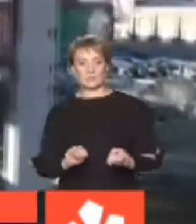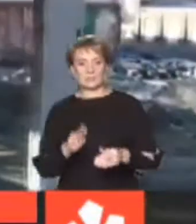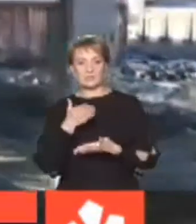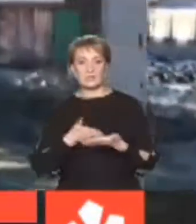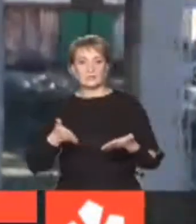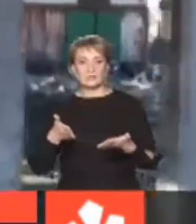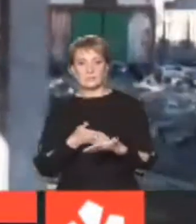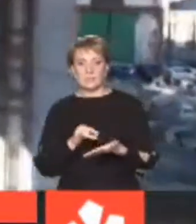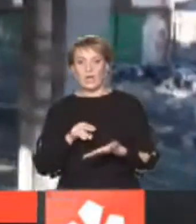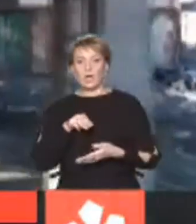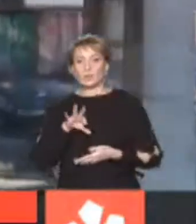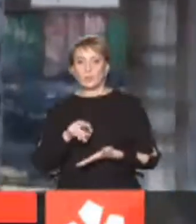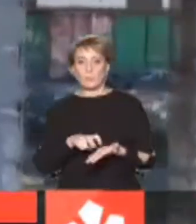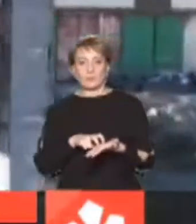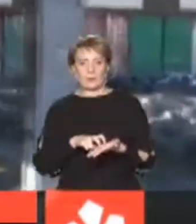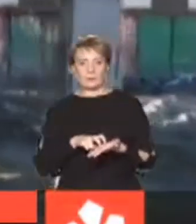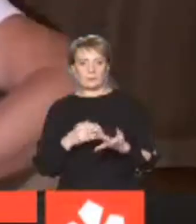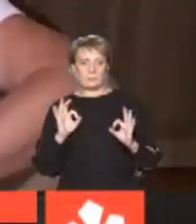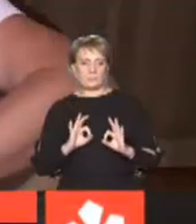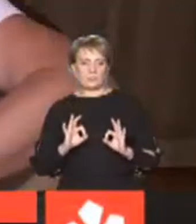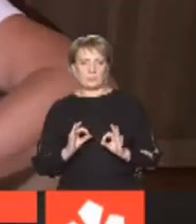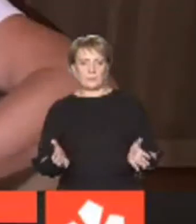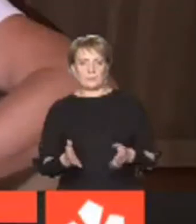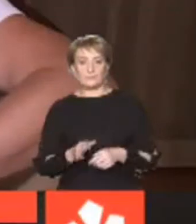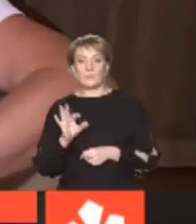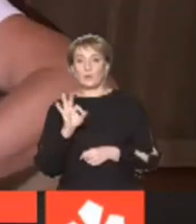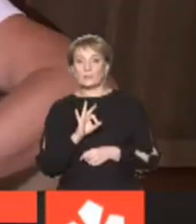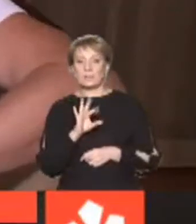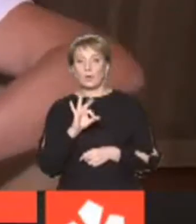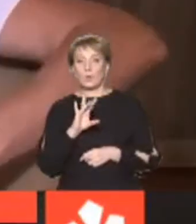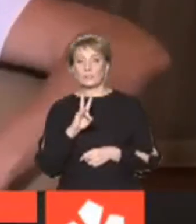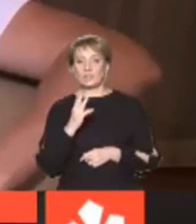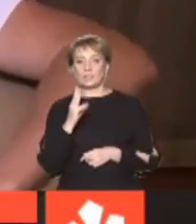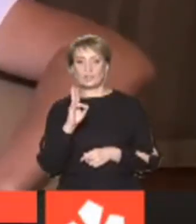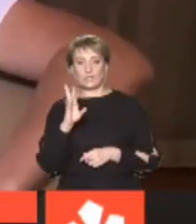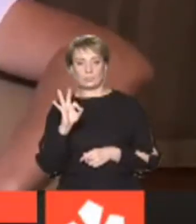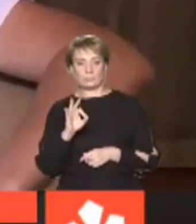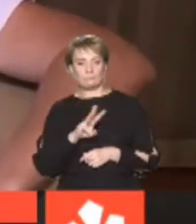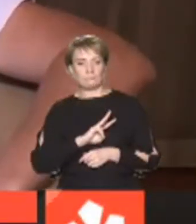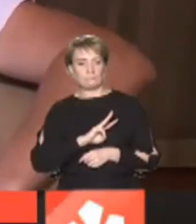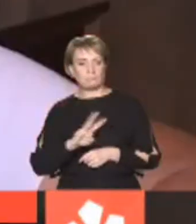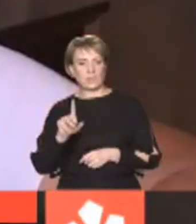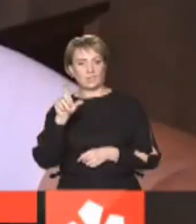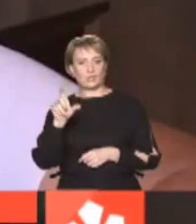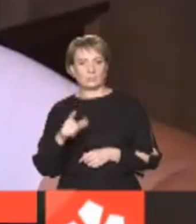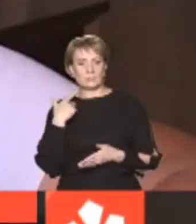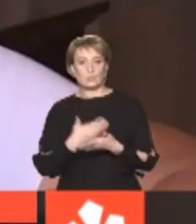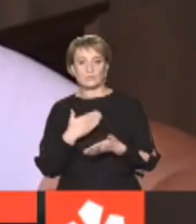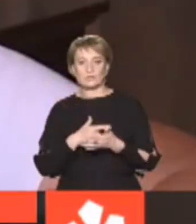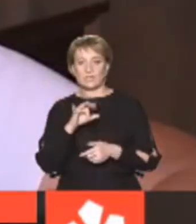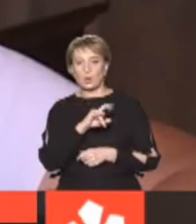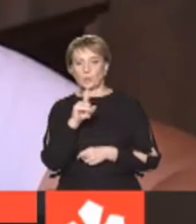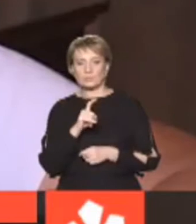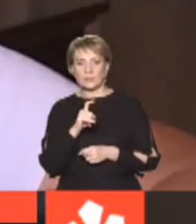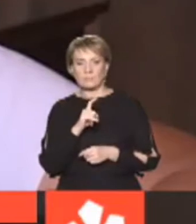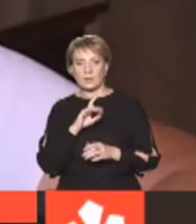скасували, то і боятись вже нічого. Олександр Онищенко – екс-нардеп-мільйонер, якого підозрювали у газових